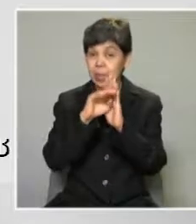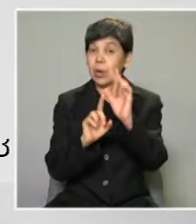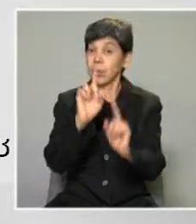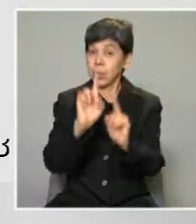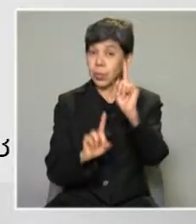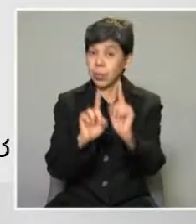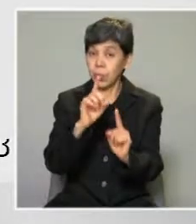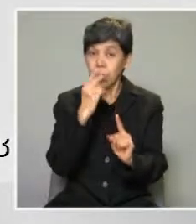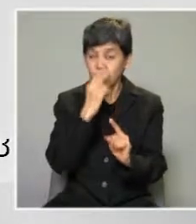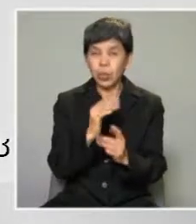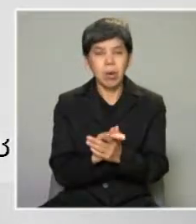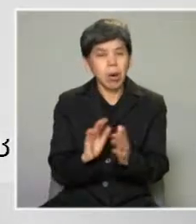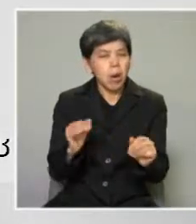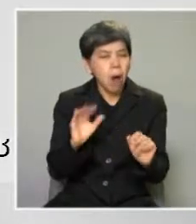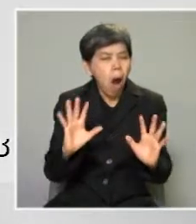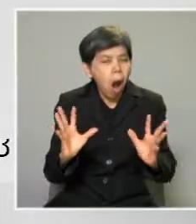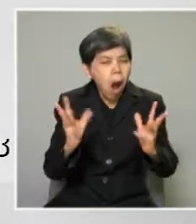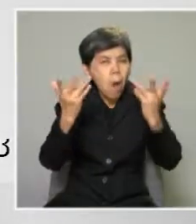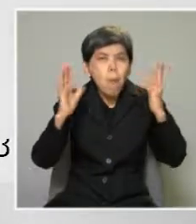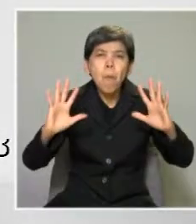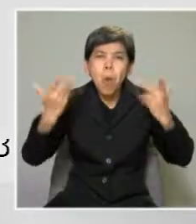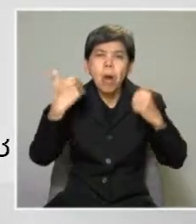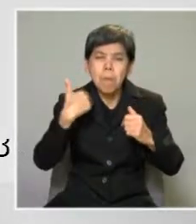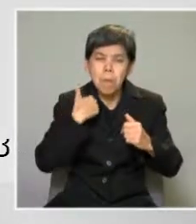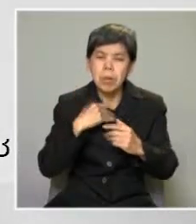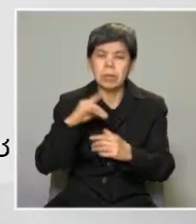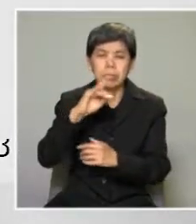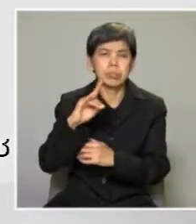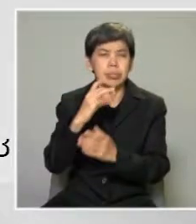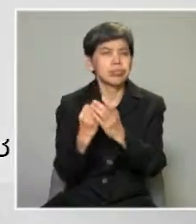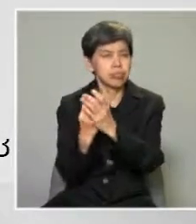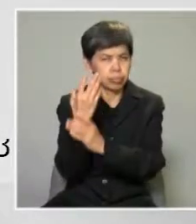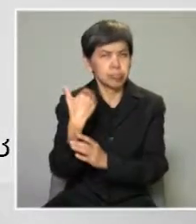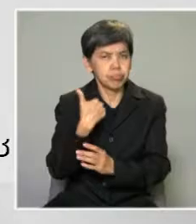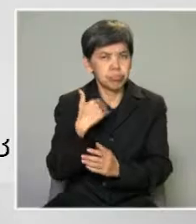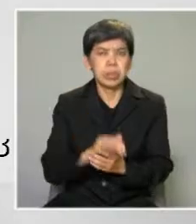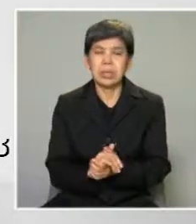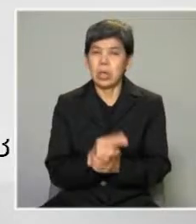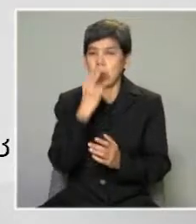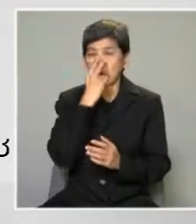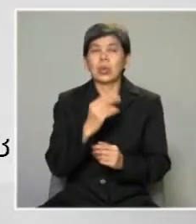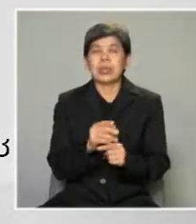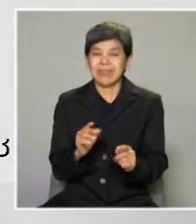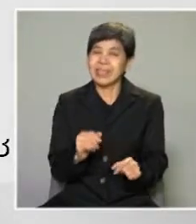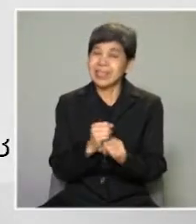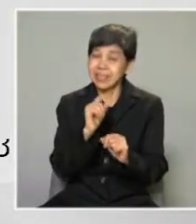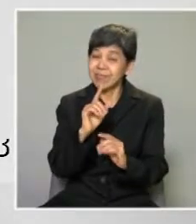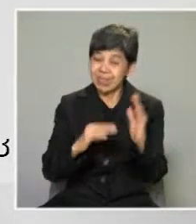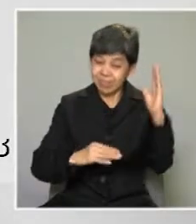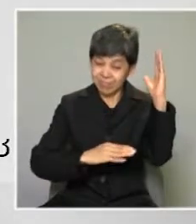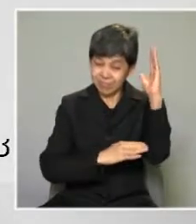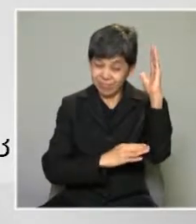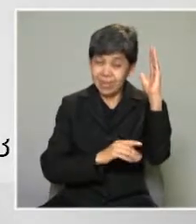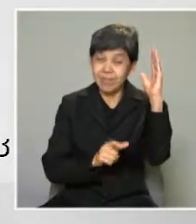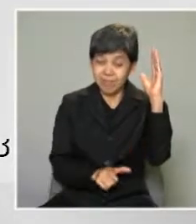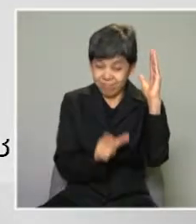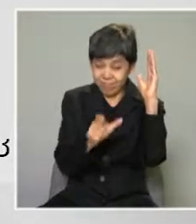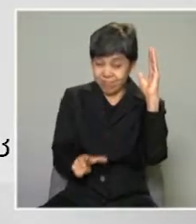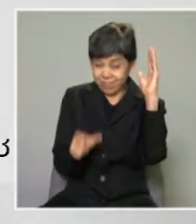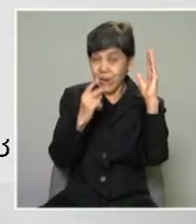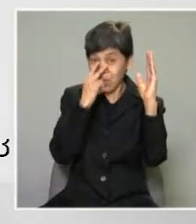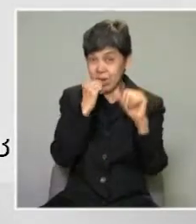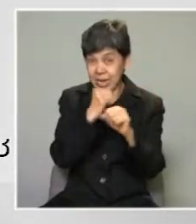ฐที่รับหน้าที่มาทำหน้าที่ตรงนี้เพื่อจะรักษาทรัพยากรส่วนหนึ่งเอาไว้นะครับให้ประชาชนคนไทยในอนา